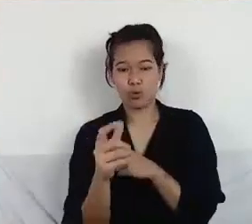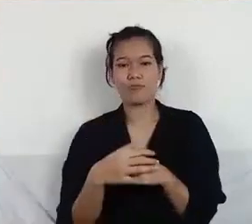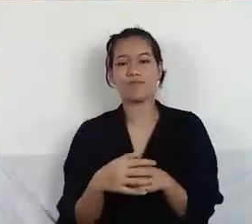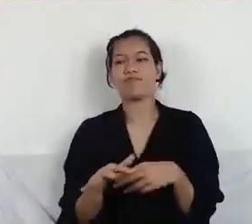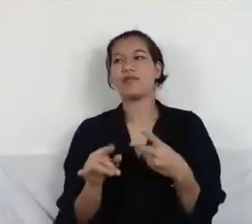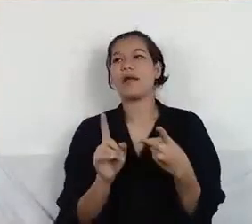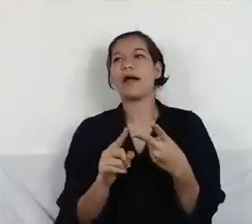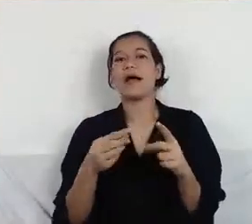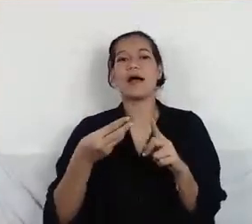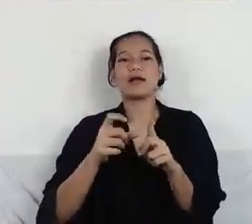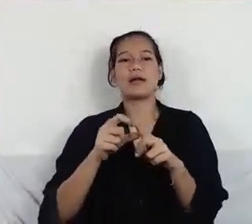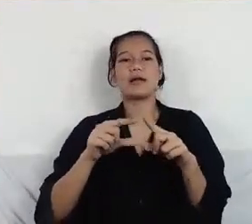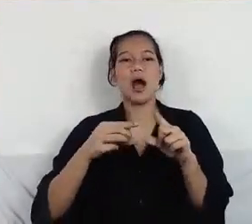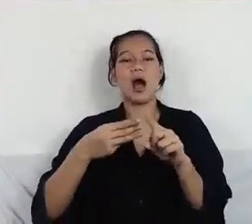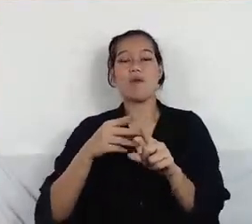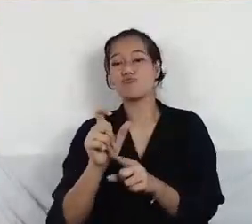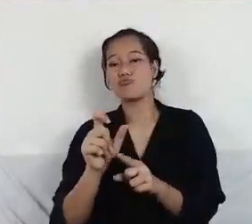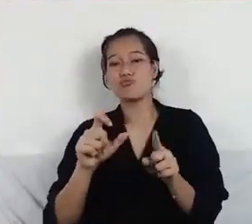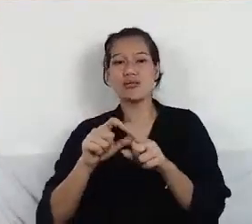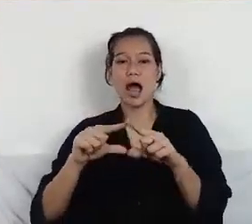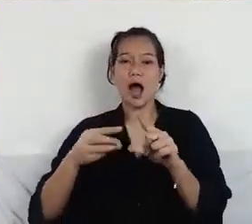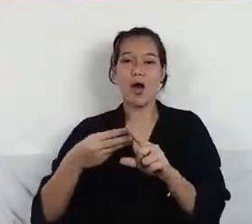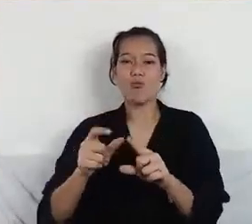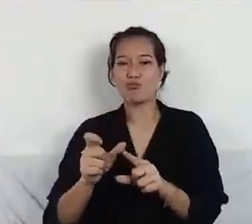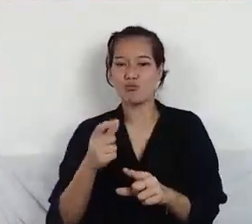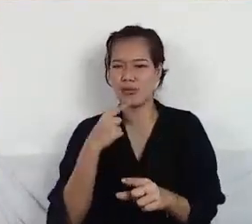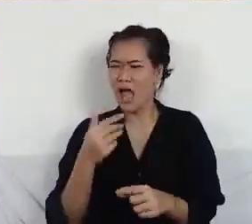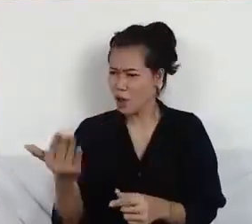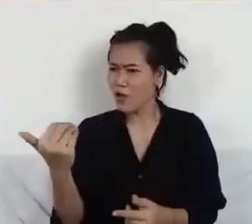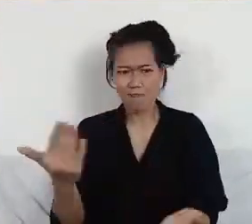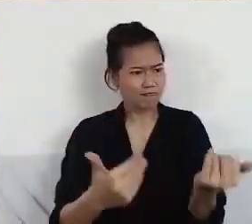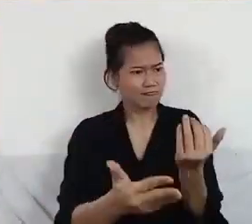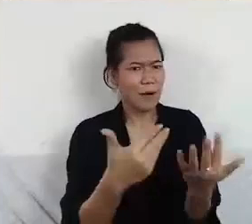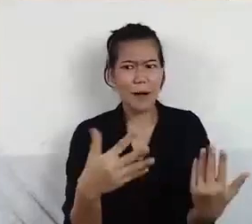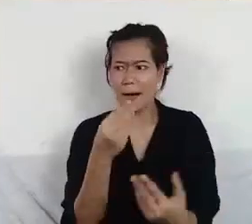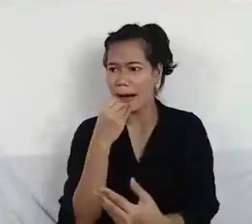Dabu-dabu. Ayo, ayo, ayo, ayo.